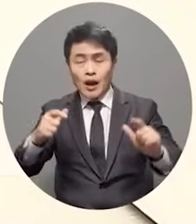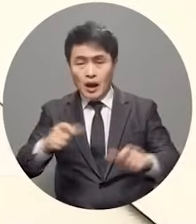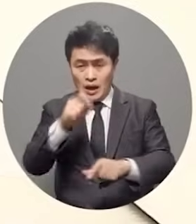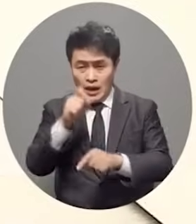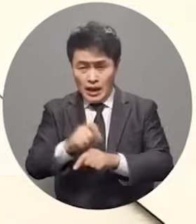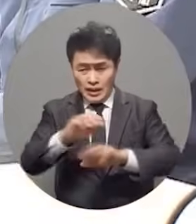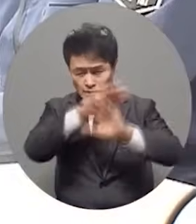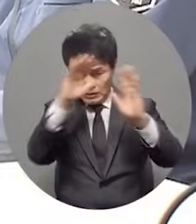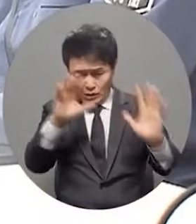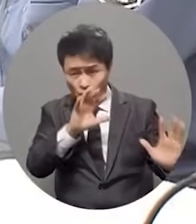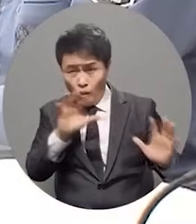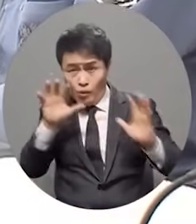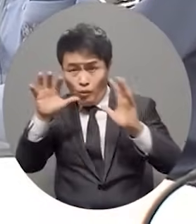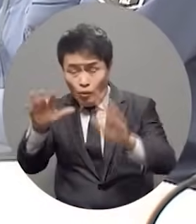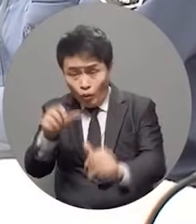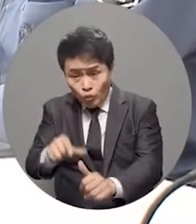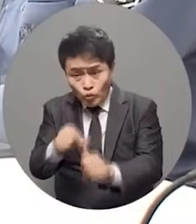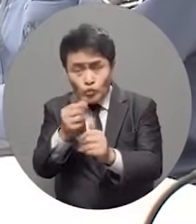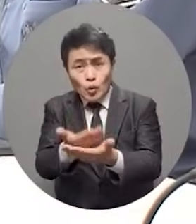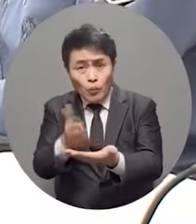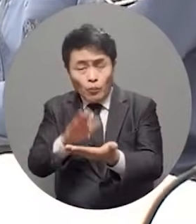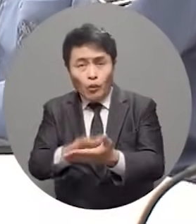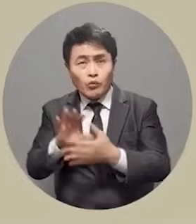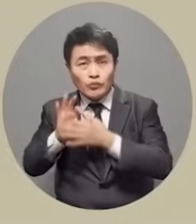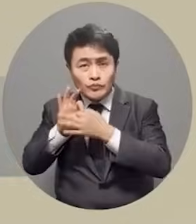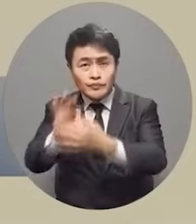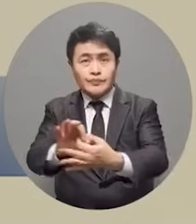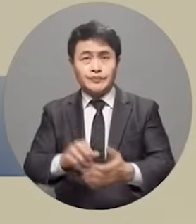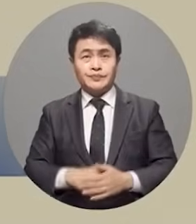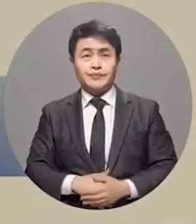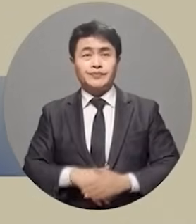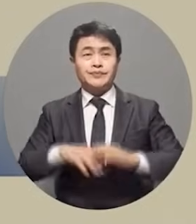행정력을 총동원해 구조와 복구에 나서기로 했습니다.